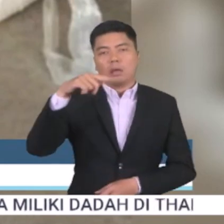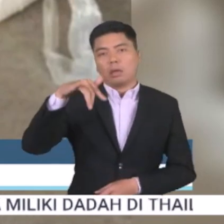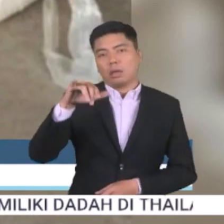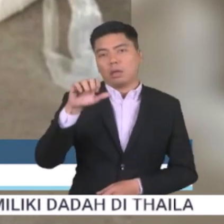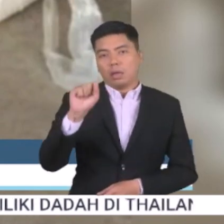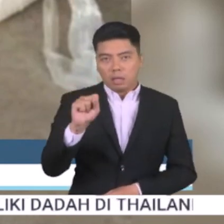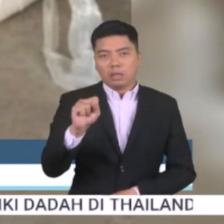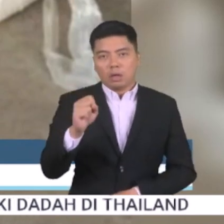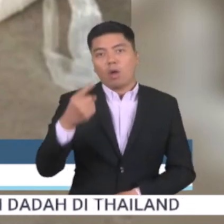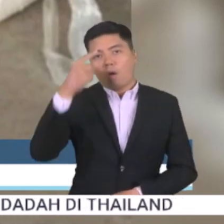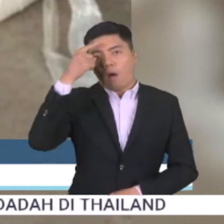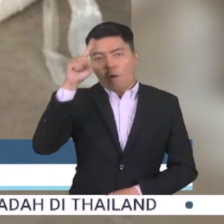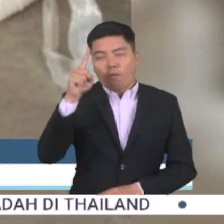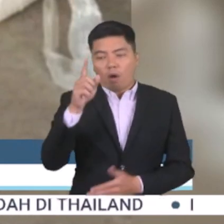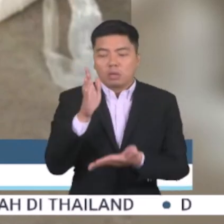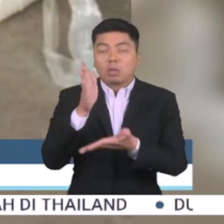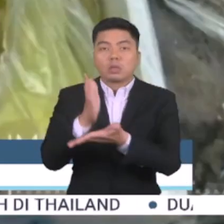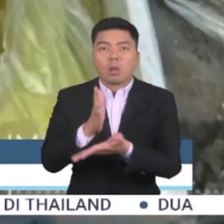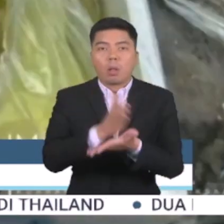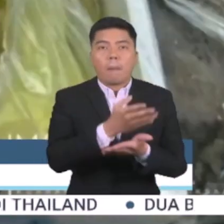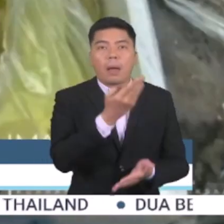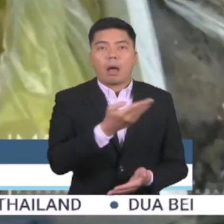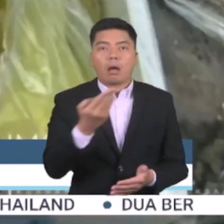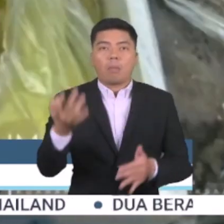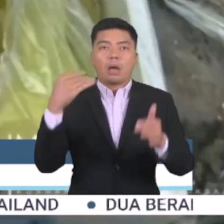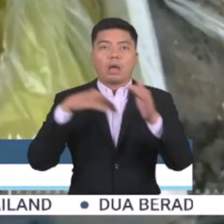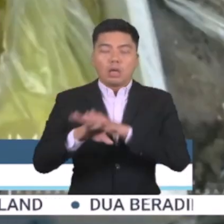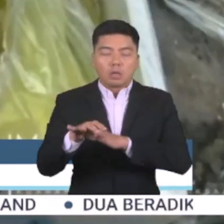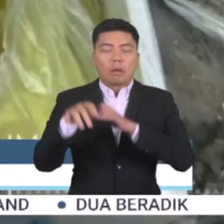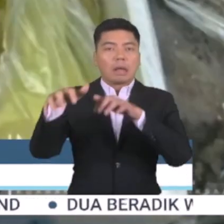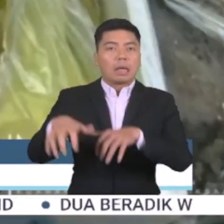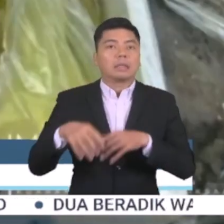dijalankan Makis bagi mengekang kemasukan barangan